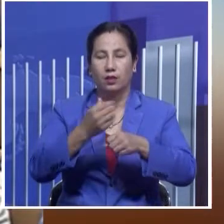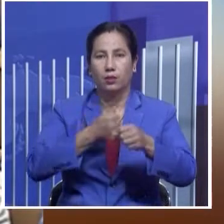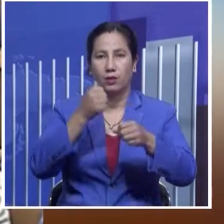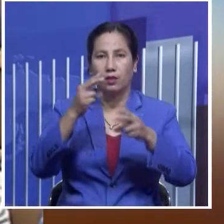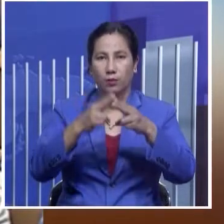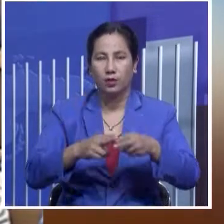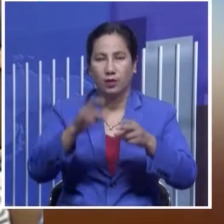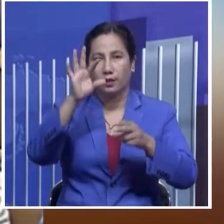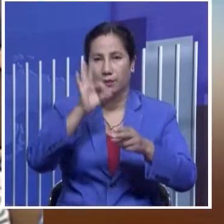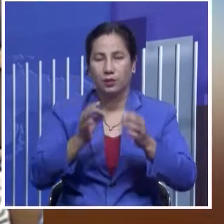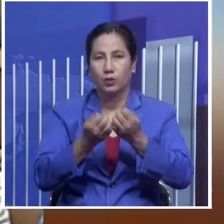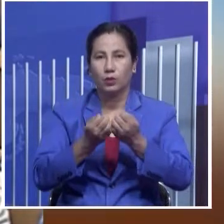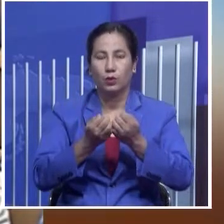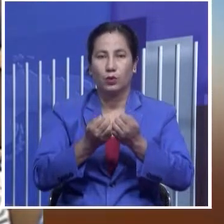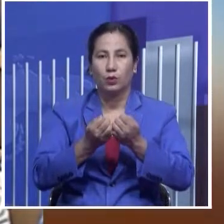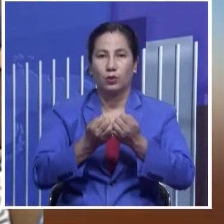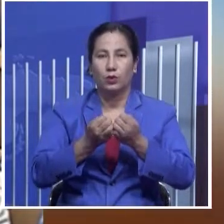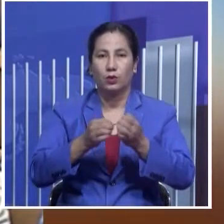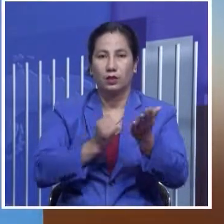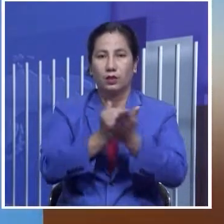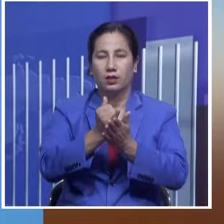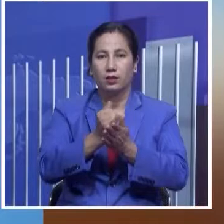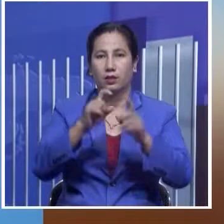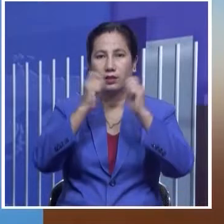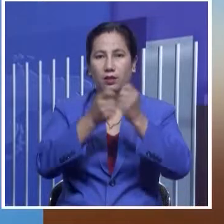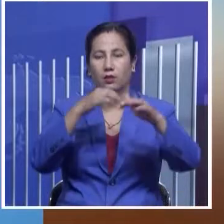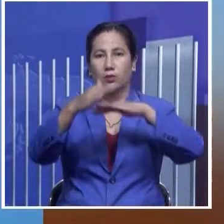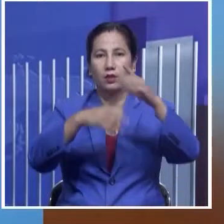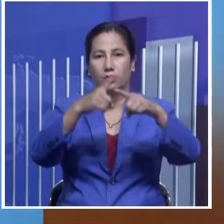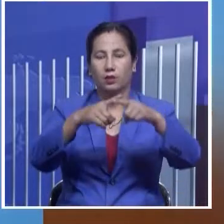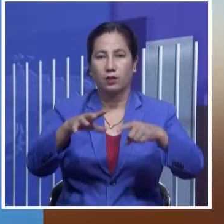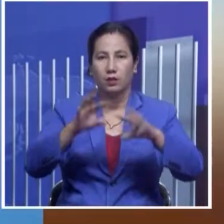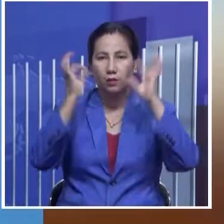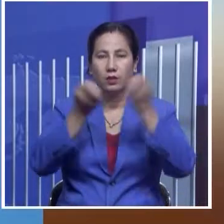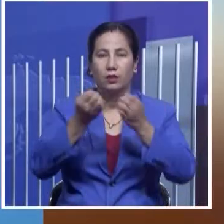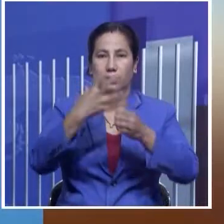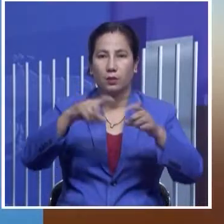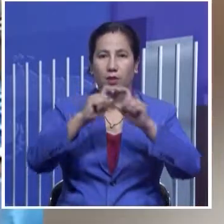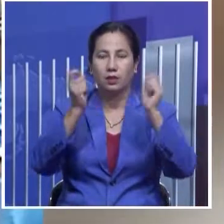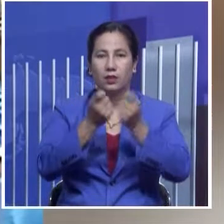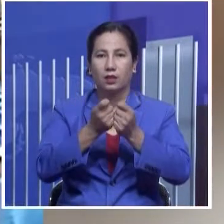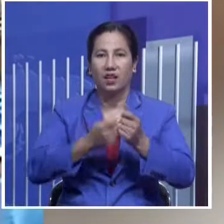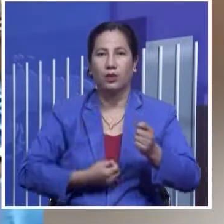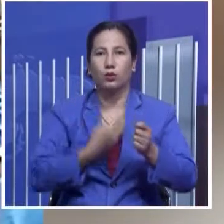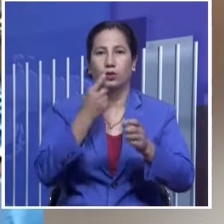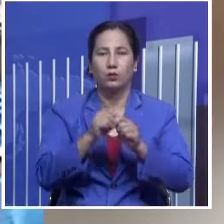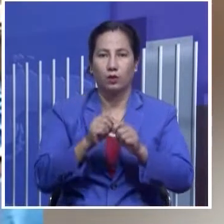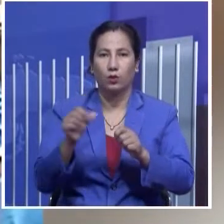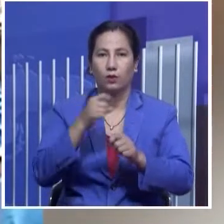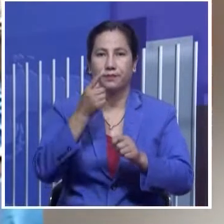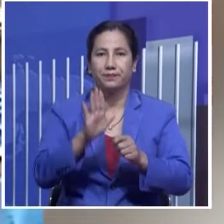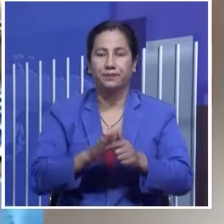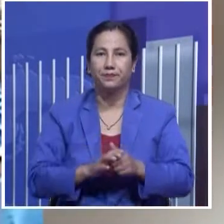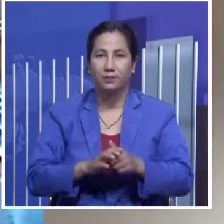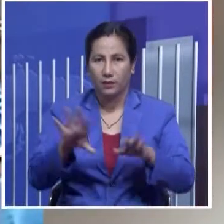विशेष प्रबन्ध गरेको, कृषि क्षेत्रको विकासमा जोड दिएको तथा समाजमा सबै वर्ग तथा क्षेत्रलाई उत्साहित बनाएको उहाँले प्रष्ट पार्नु भएको